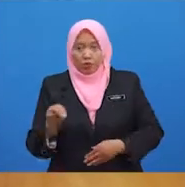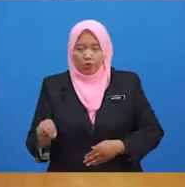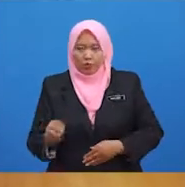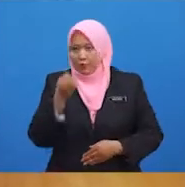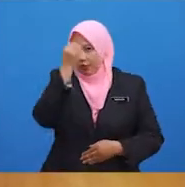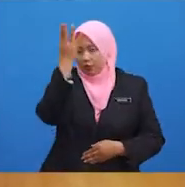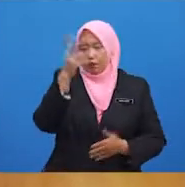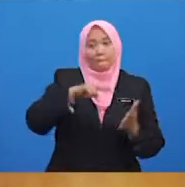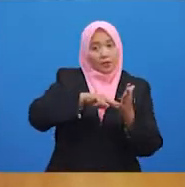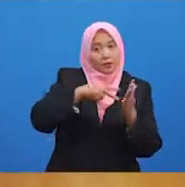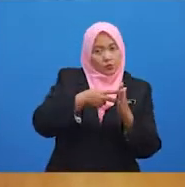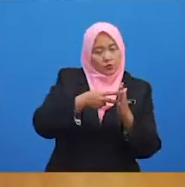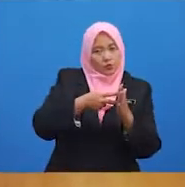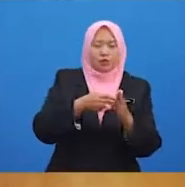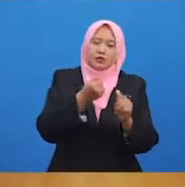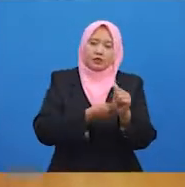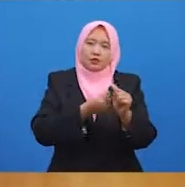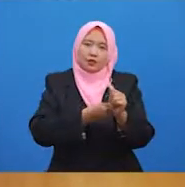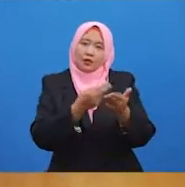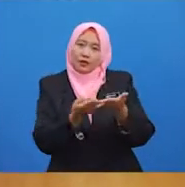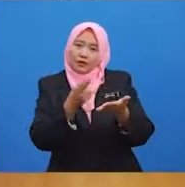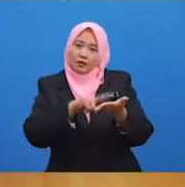rangkap sajak tersebut?